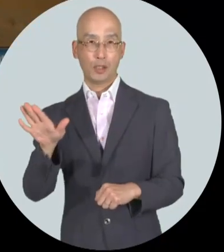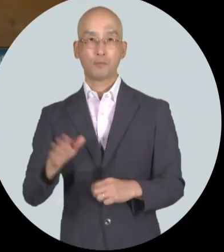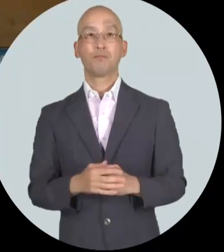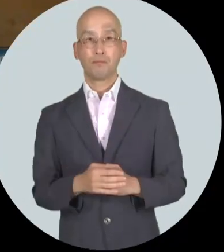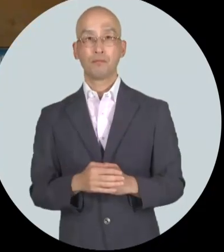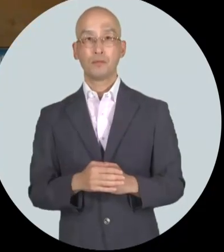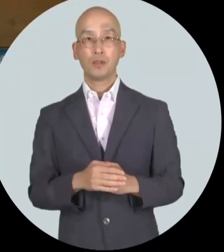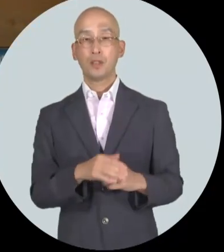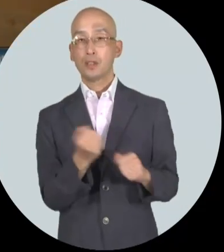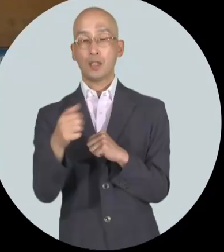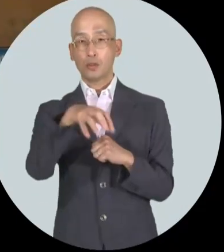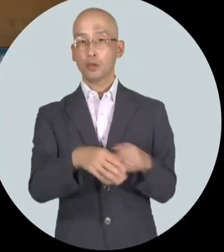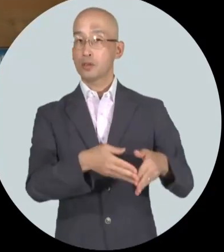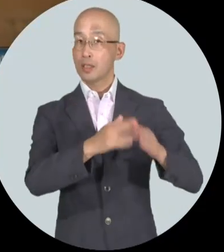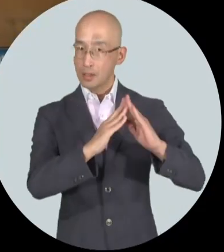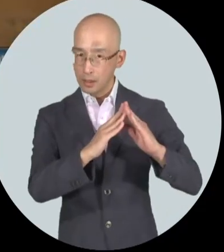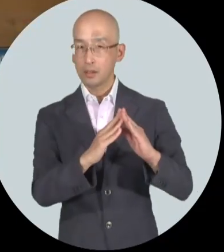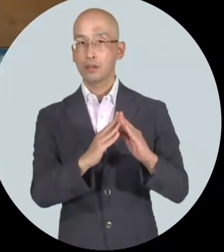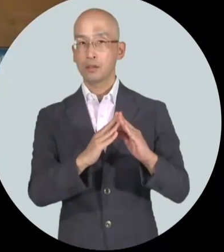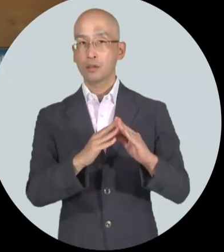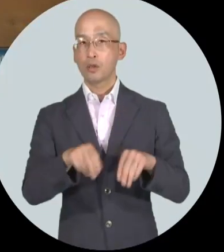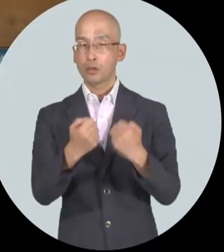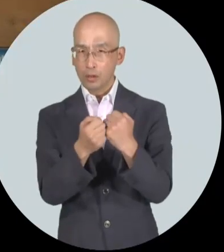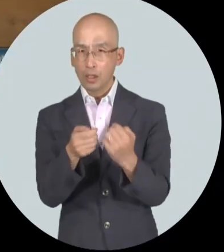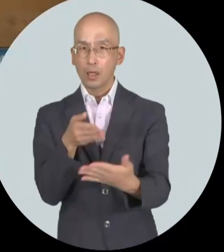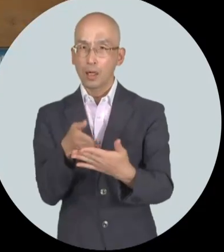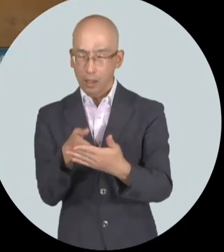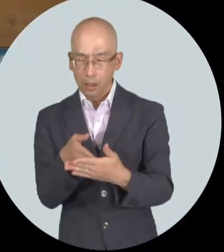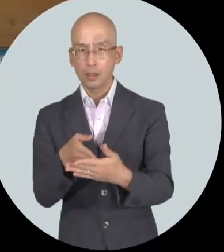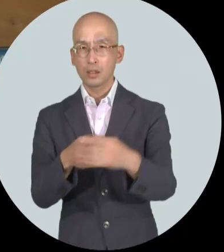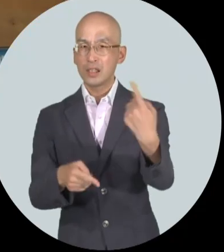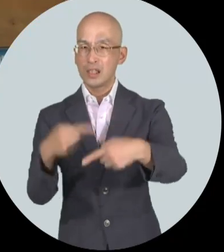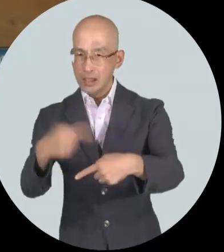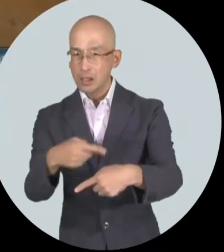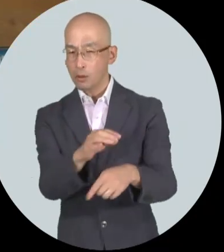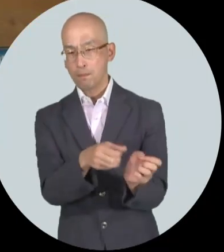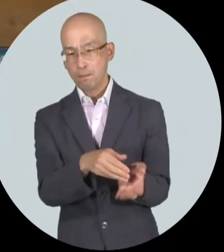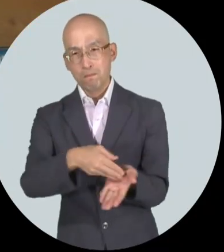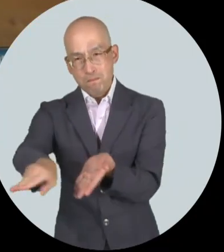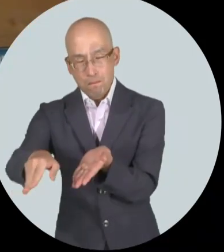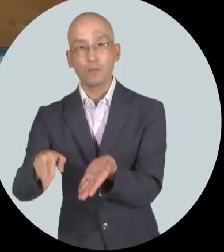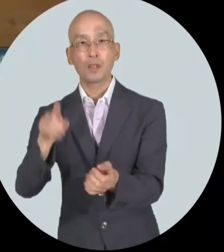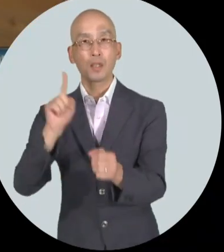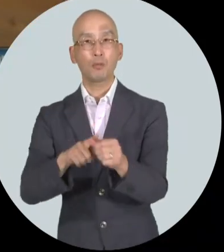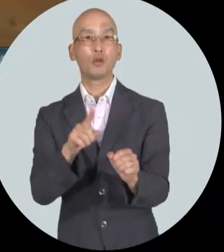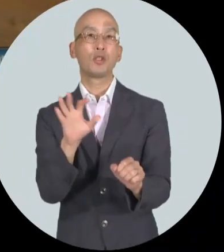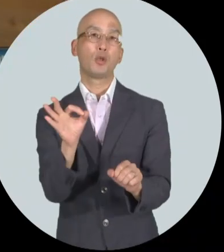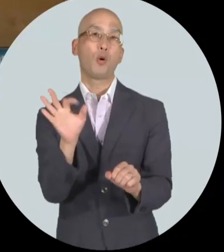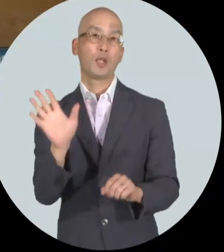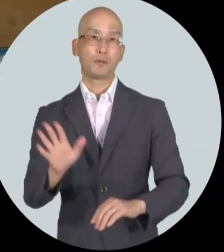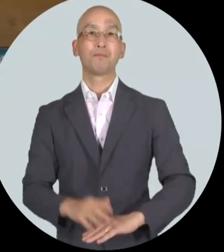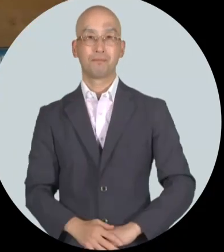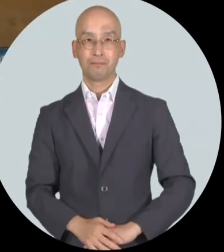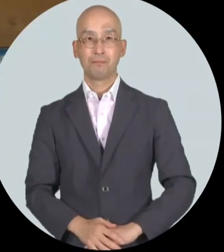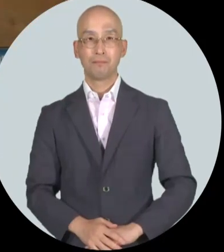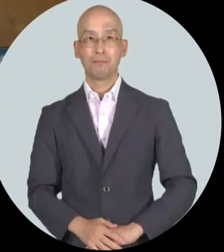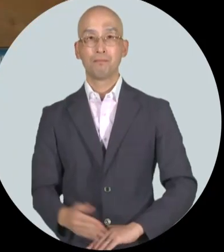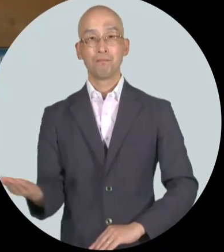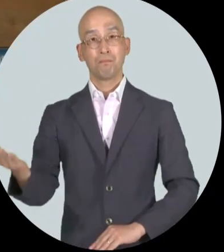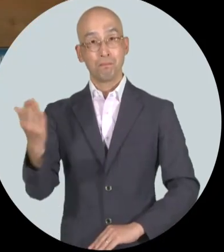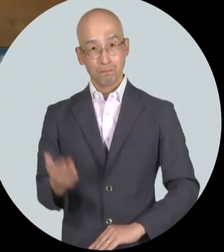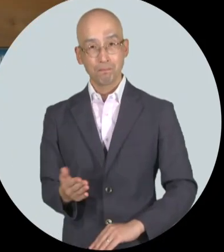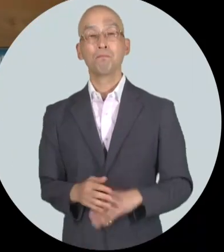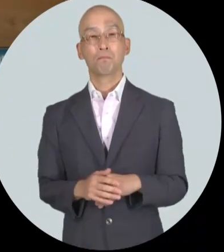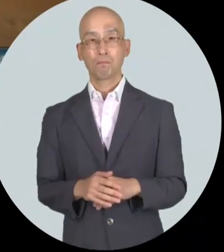の設置とか障害物の除去等にかかる費用でございます。でその真ん中の段は、これは特